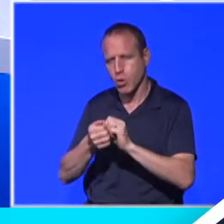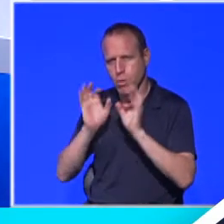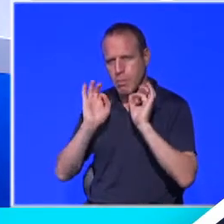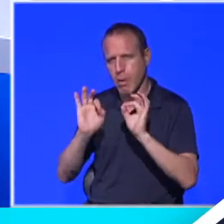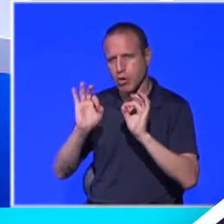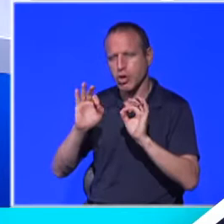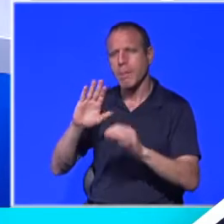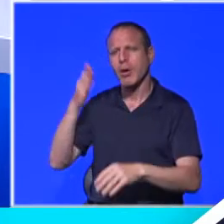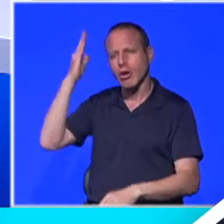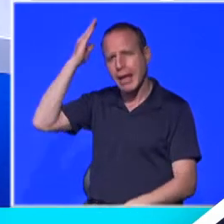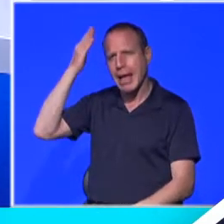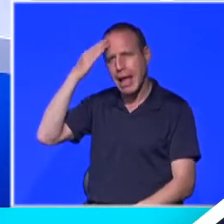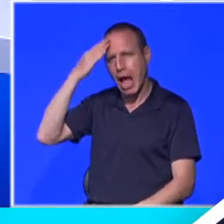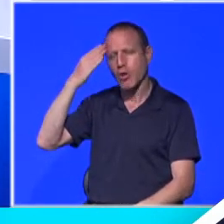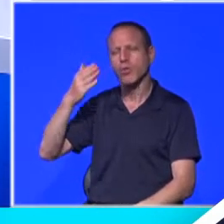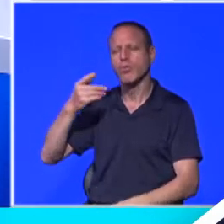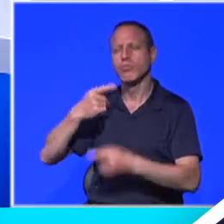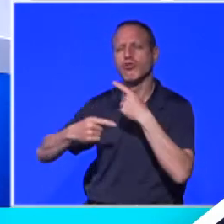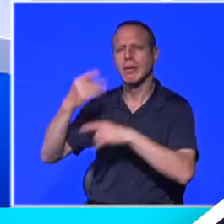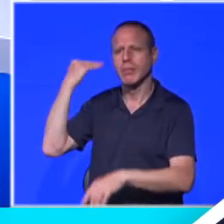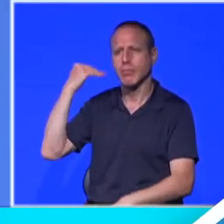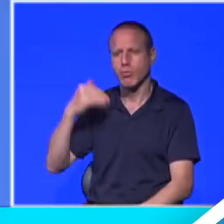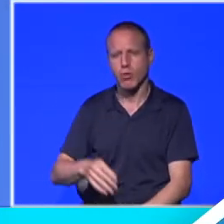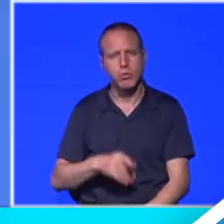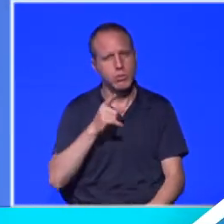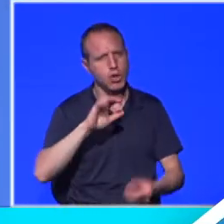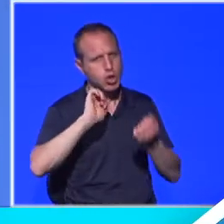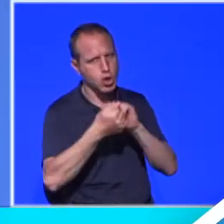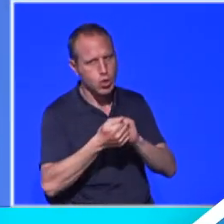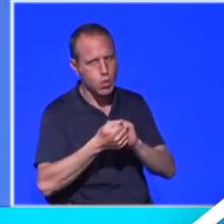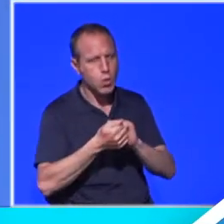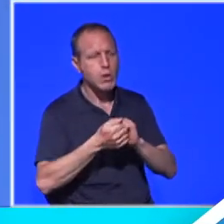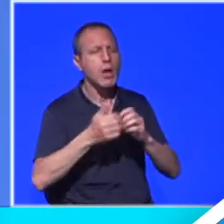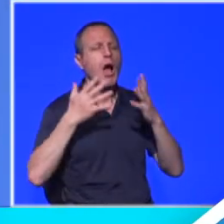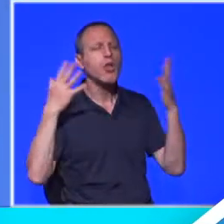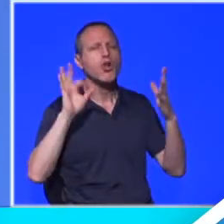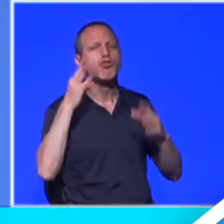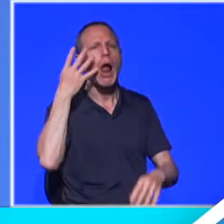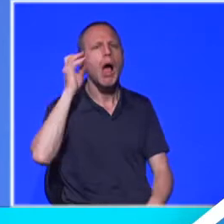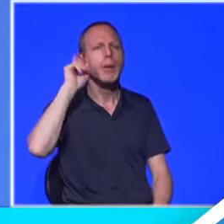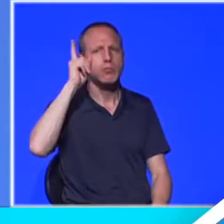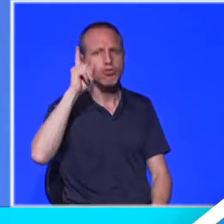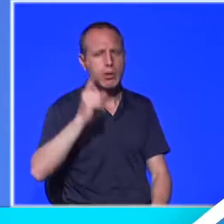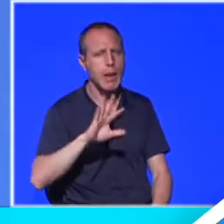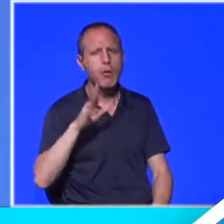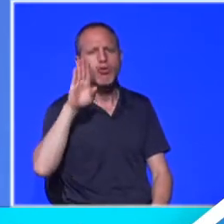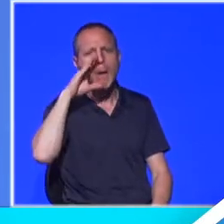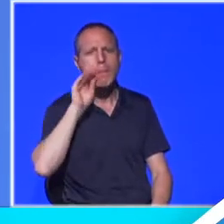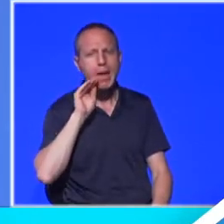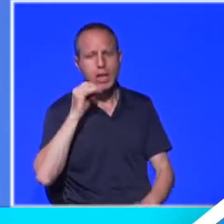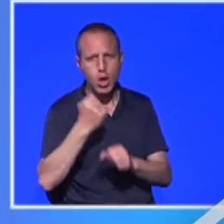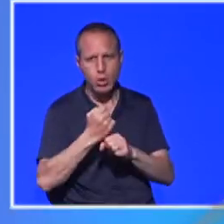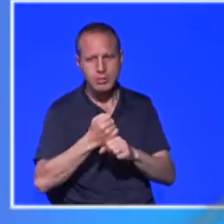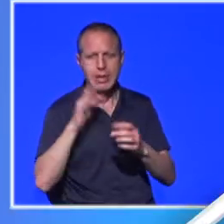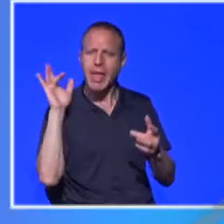ממה שידענו בשנים האחרונות? זה שינוי דרמטי של 40 שנה. מה שביידן עושה, שמנוגד כמעט לטבע שלו